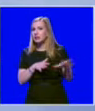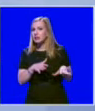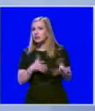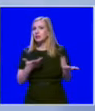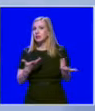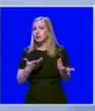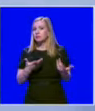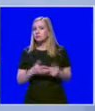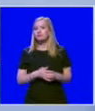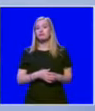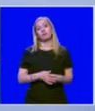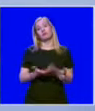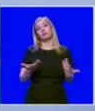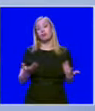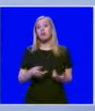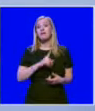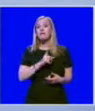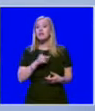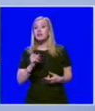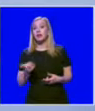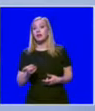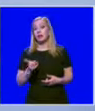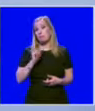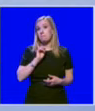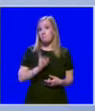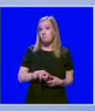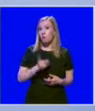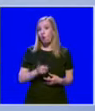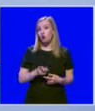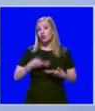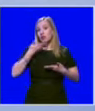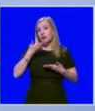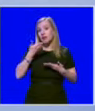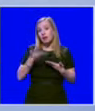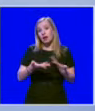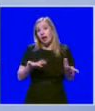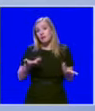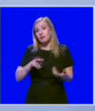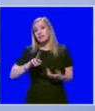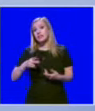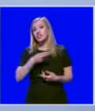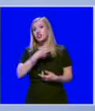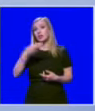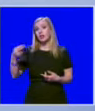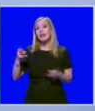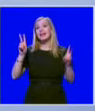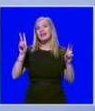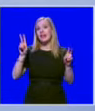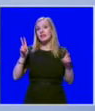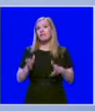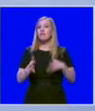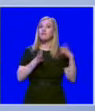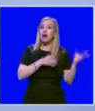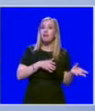претендирате за авторство над левицата? Всеки може да претендира и да лансира различни тези в ляво, в дясно и